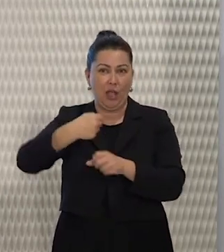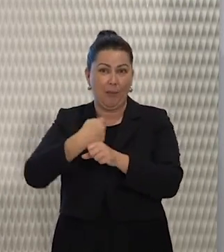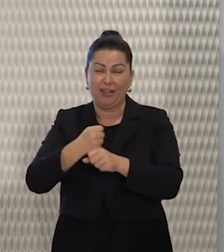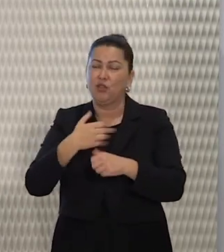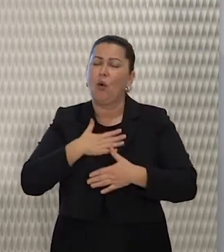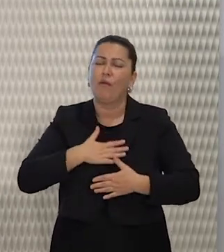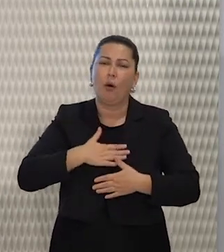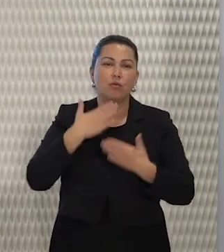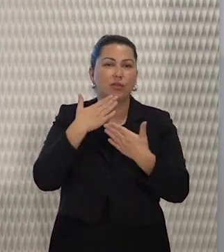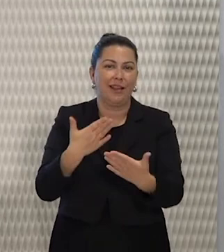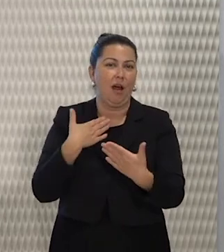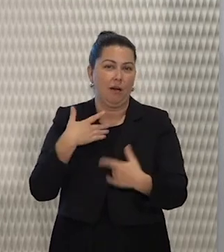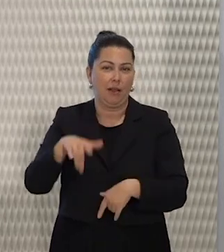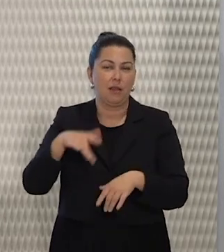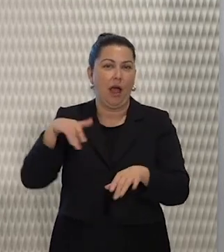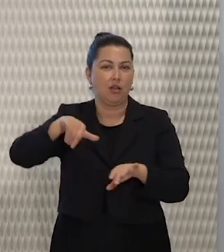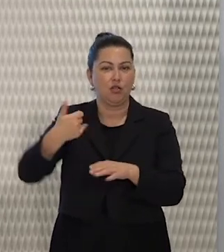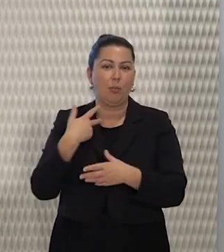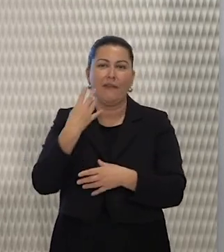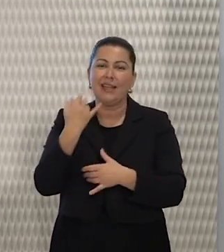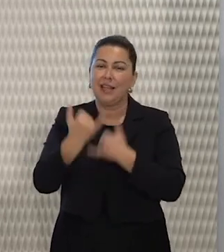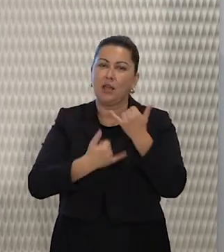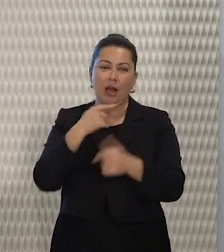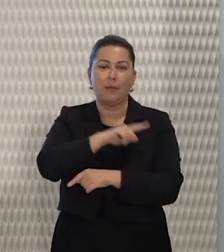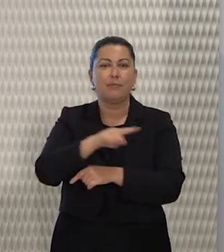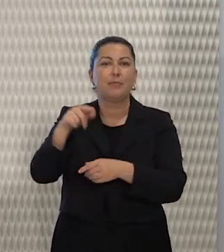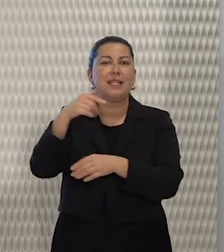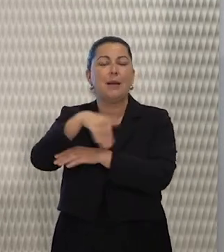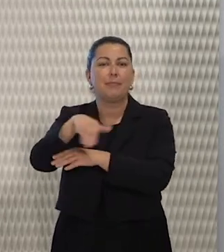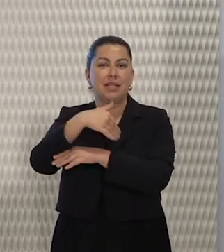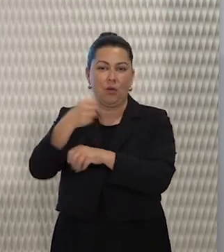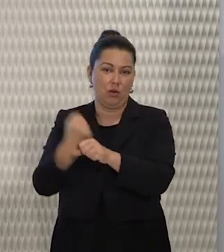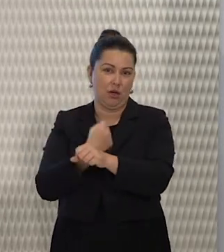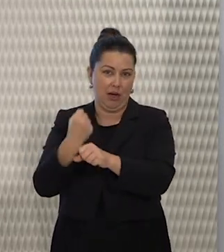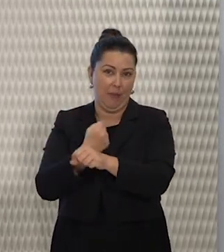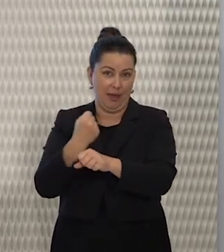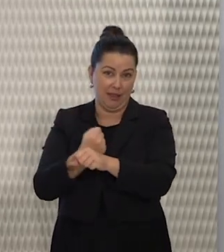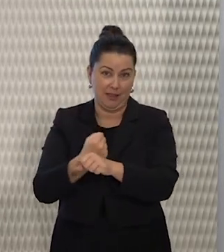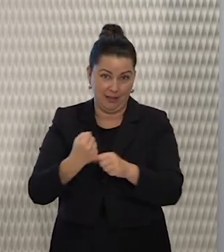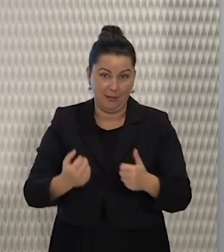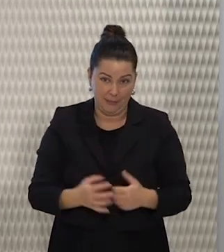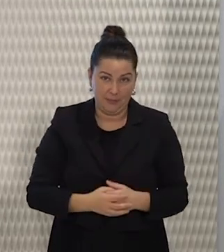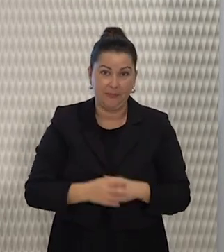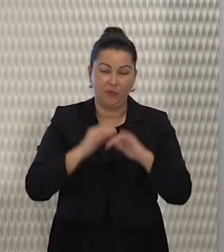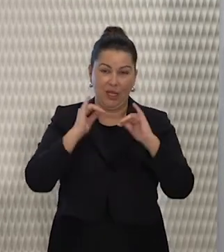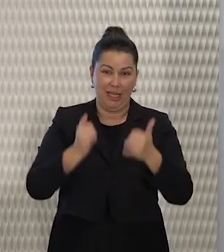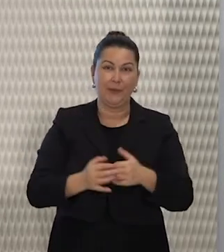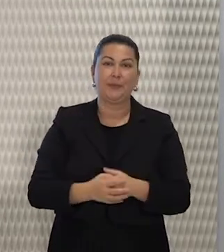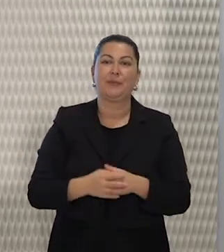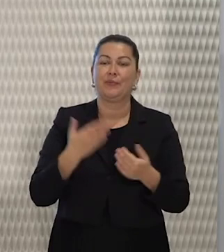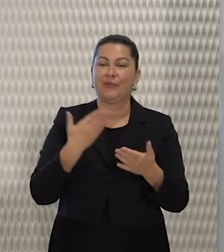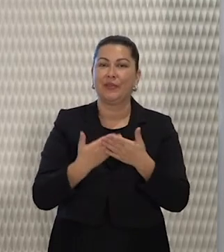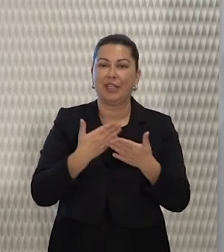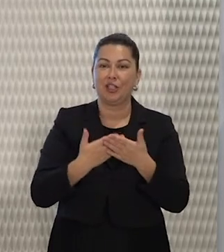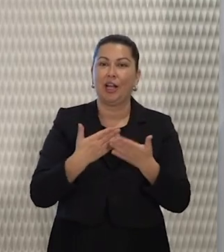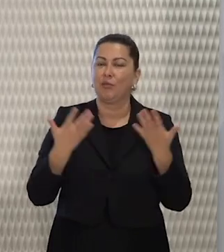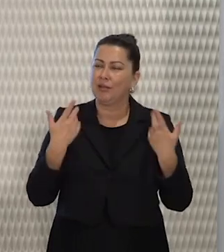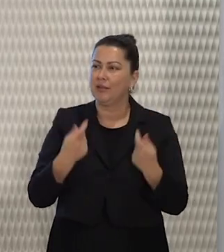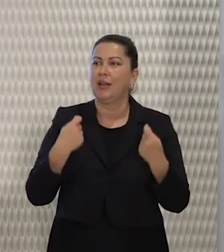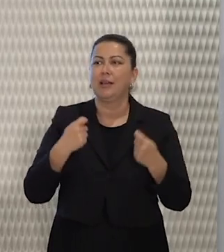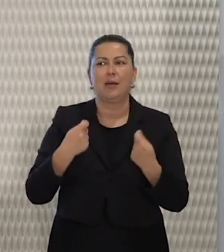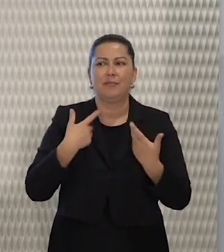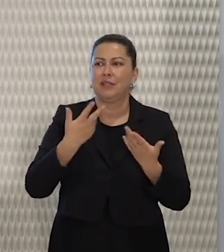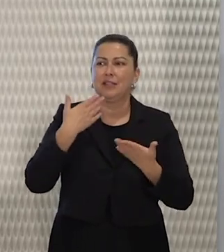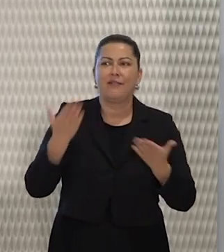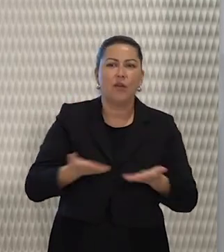und so dankbar um diesen Job, dass er diesen Job 40 Jahre lang bis zur Pension gemacht hat. Und so weiter. Also es gibt Auszeichnungen, es gibt